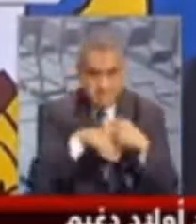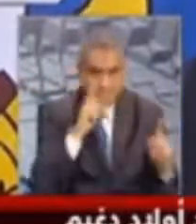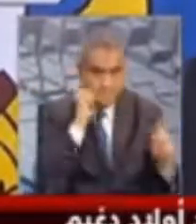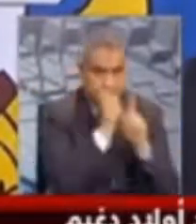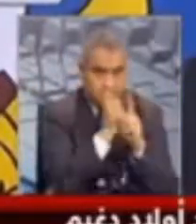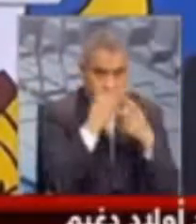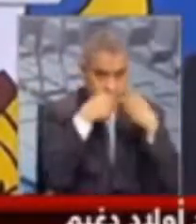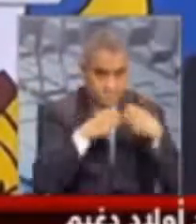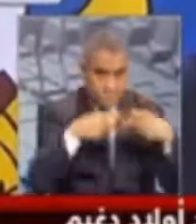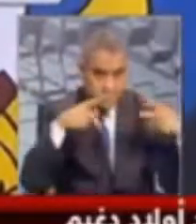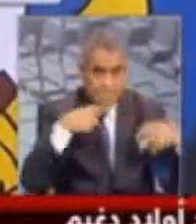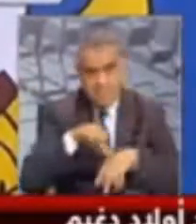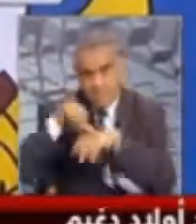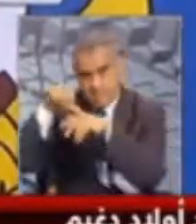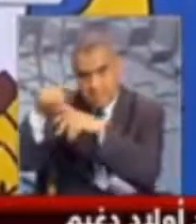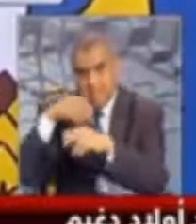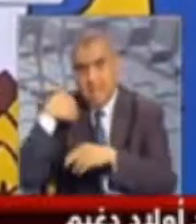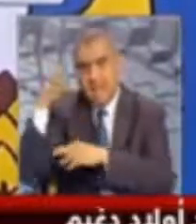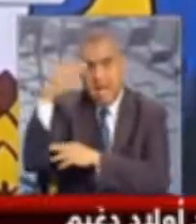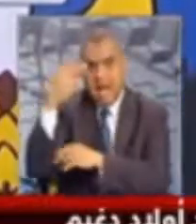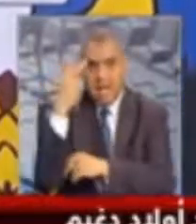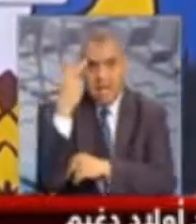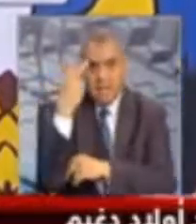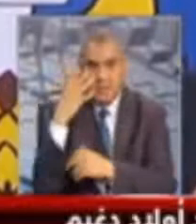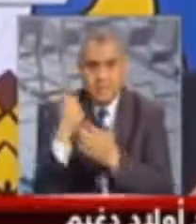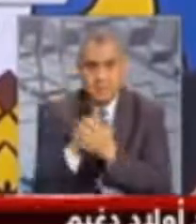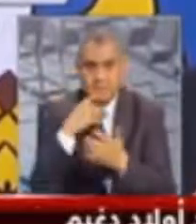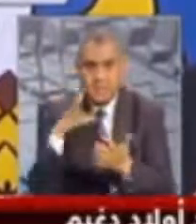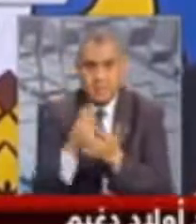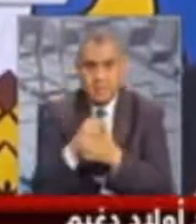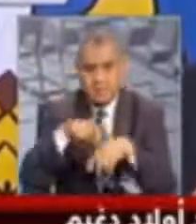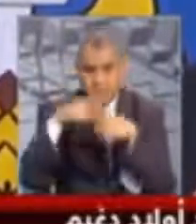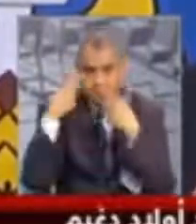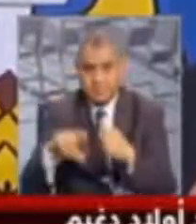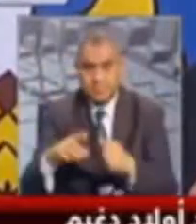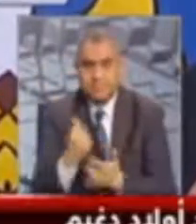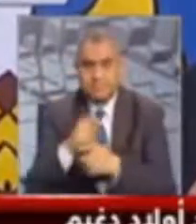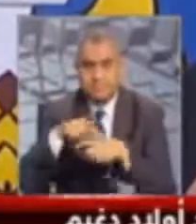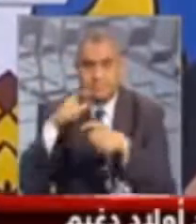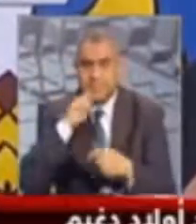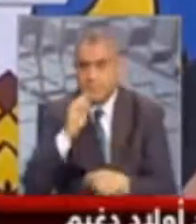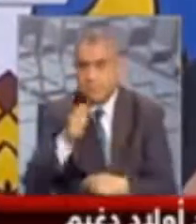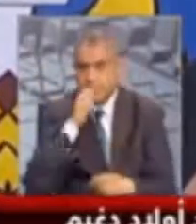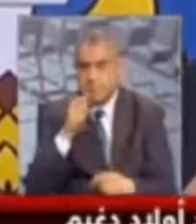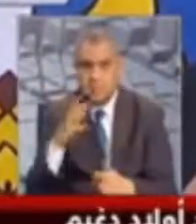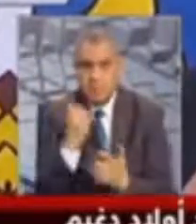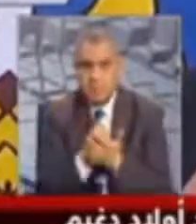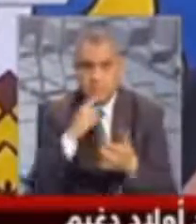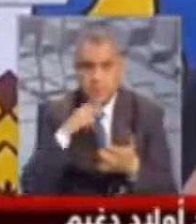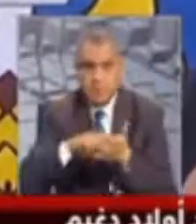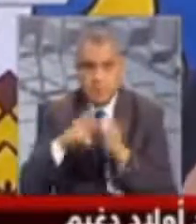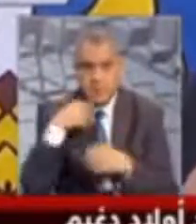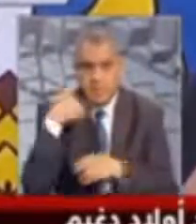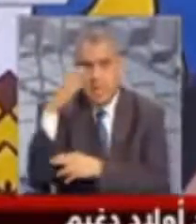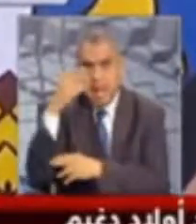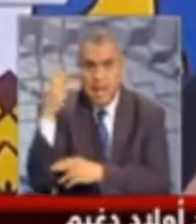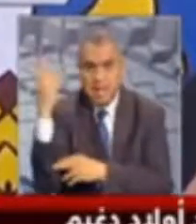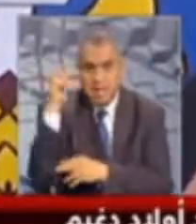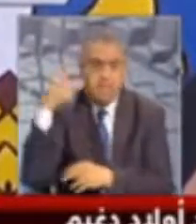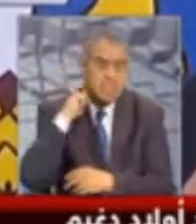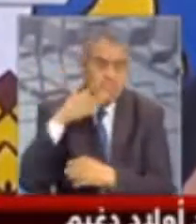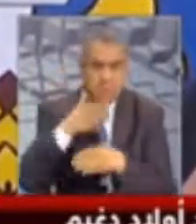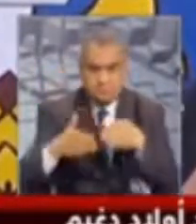مدينة العالمين الجديدة لنؤكد على ما تحدثنا عنه في الخطبة أن ديننا دين البناء